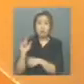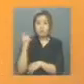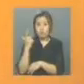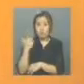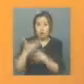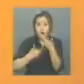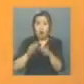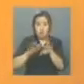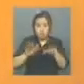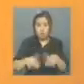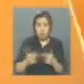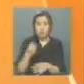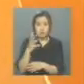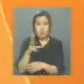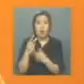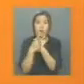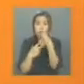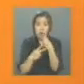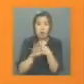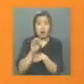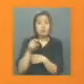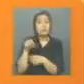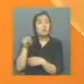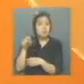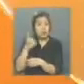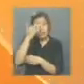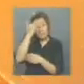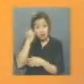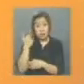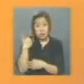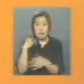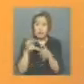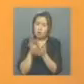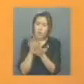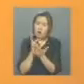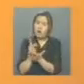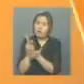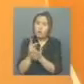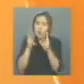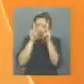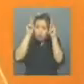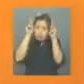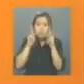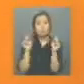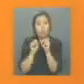ะ15.90 ดอลลาร์นะคะหลังจากที่ยังมีความไม่มั่นใจเรื่องของการชำระหนี้ของกรีซราคาทองคำปิดที่